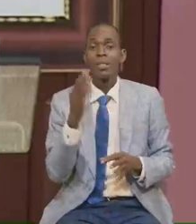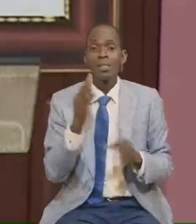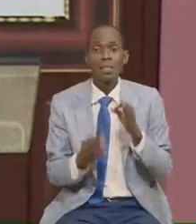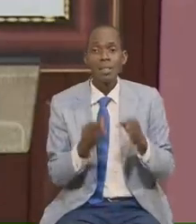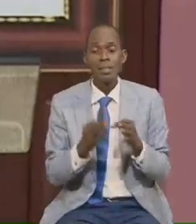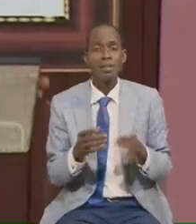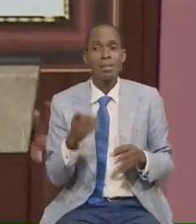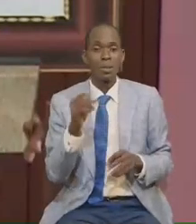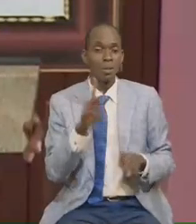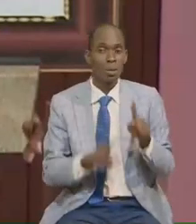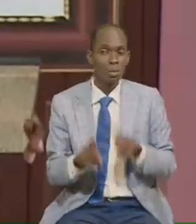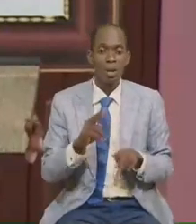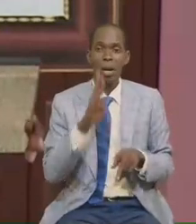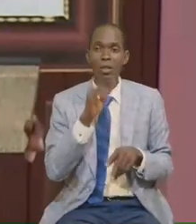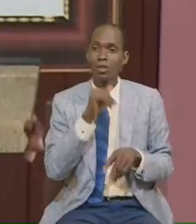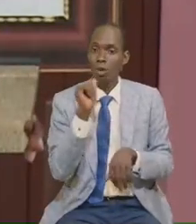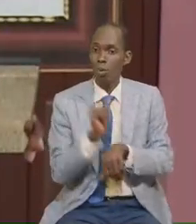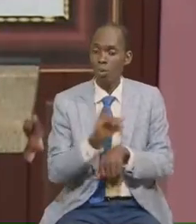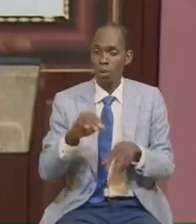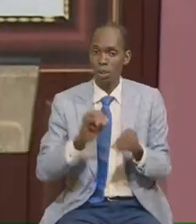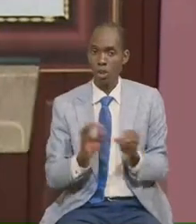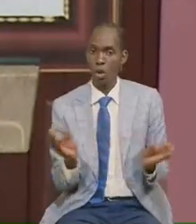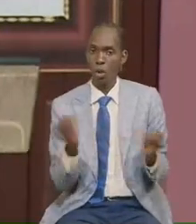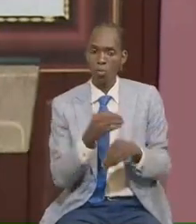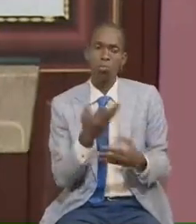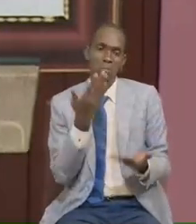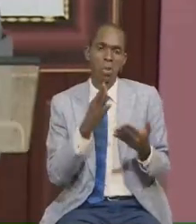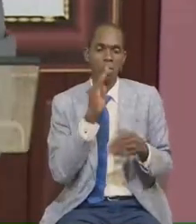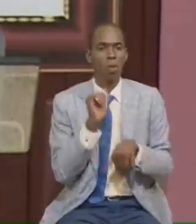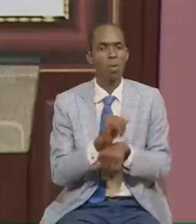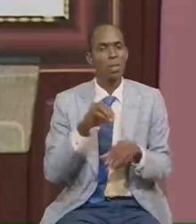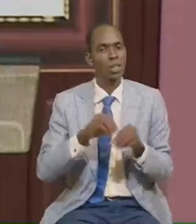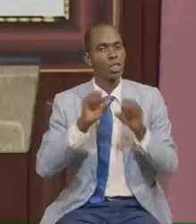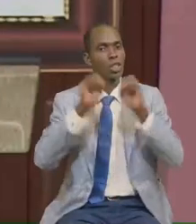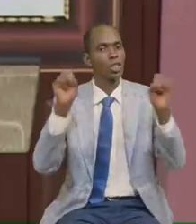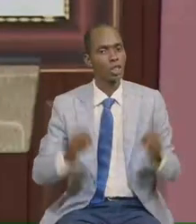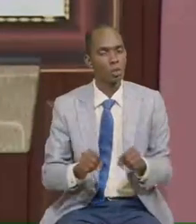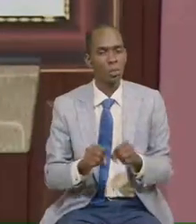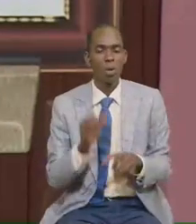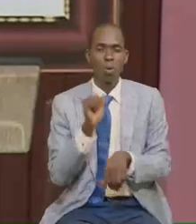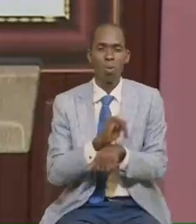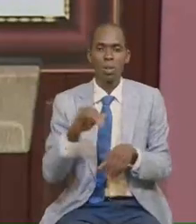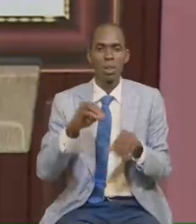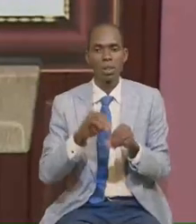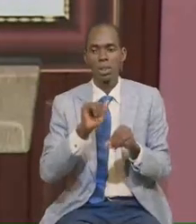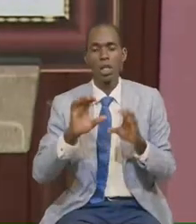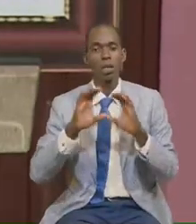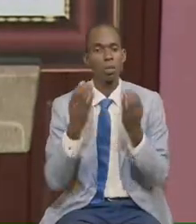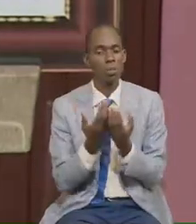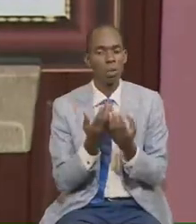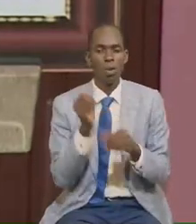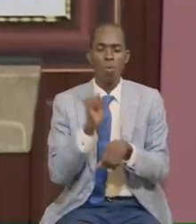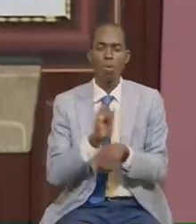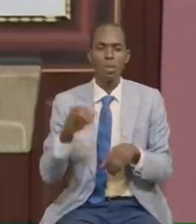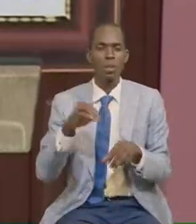au bureau il travaille dans une boutique il travaille dans une société il travaille dans une usine il